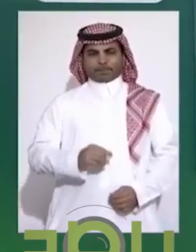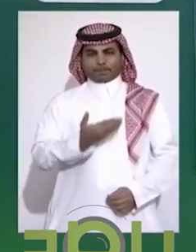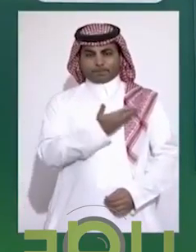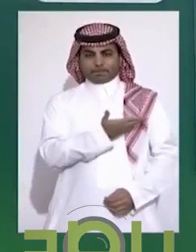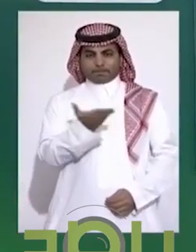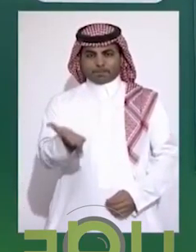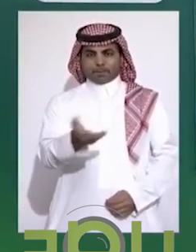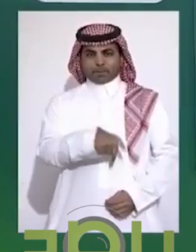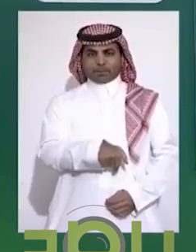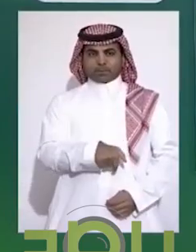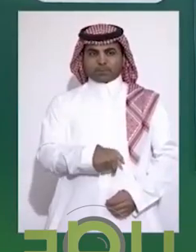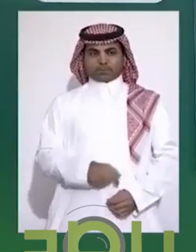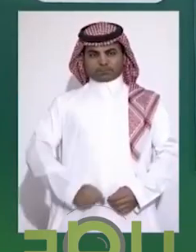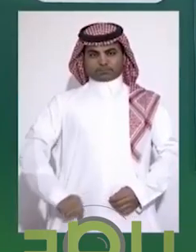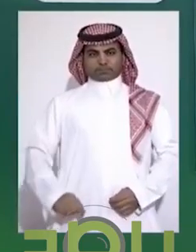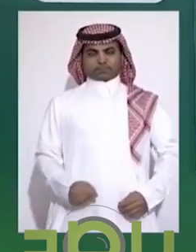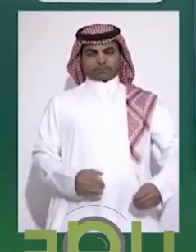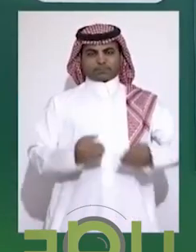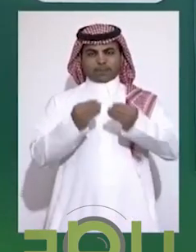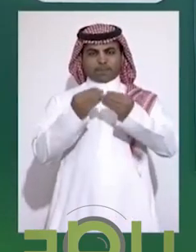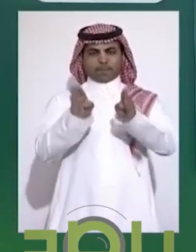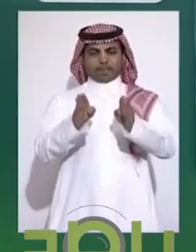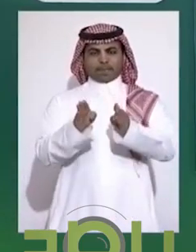في البداية